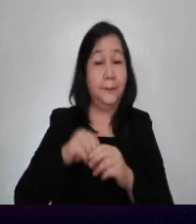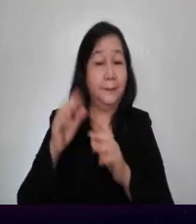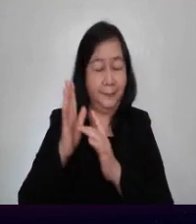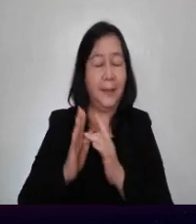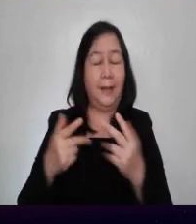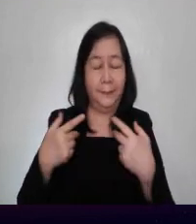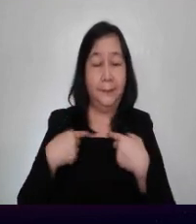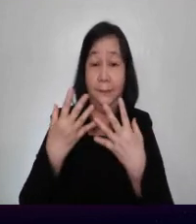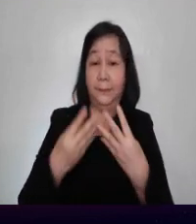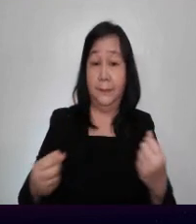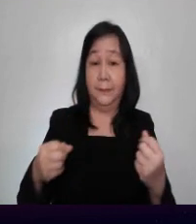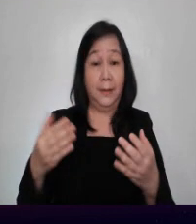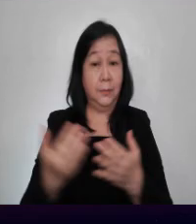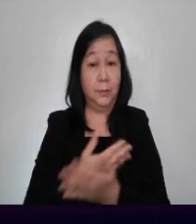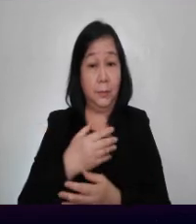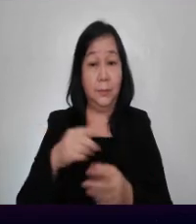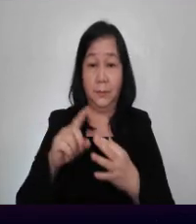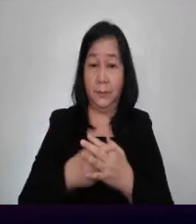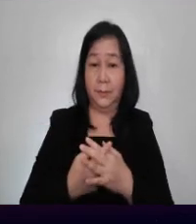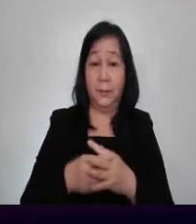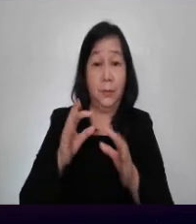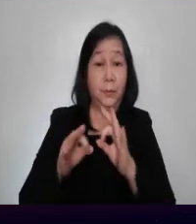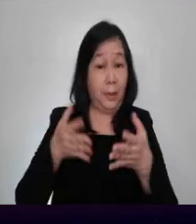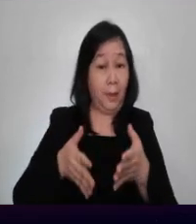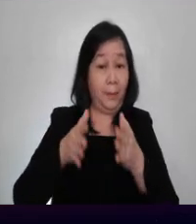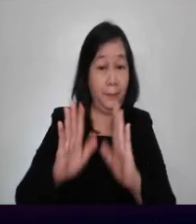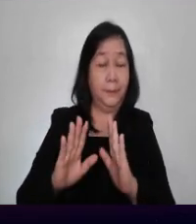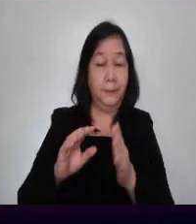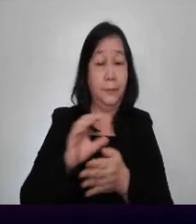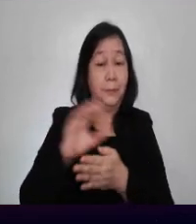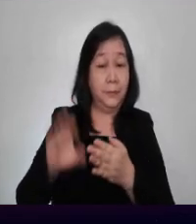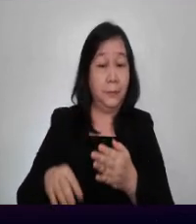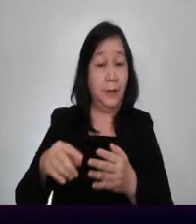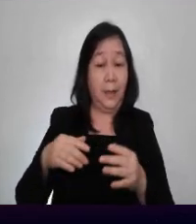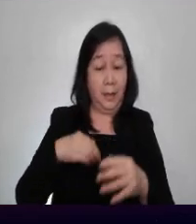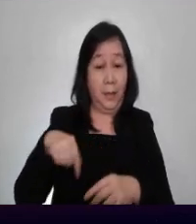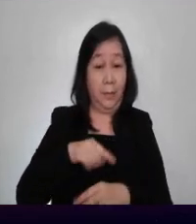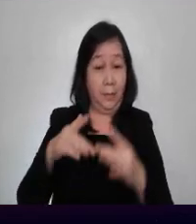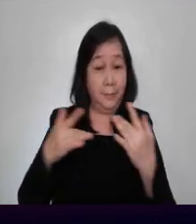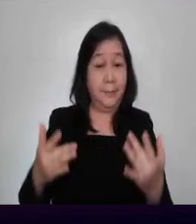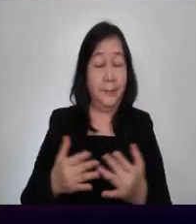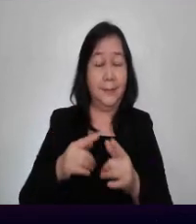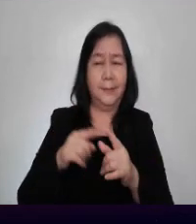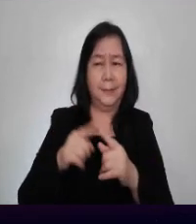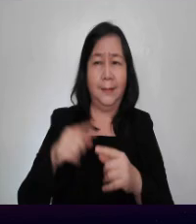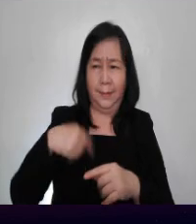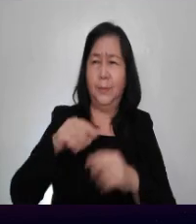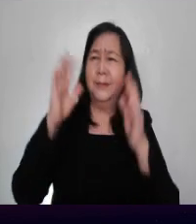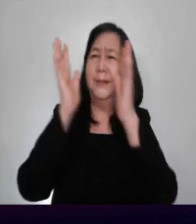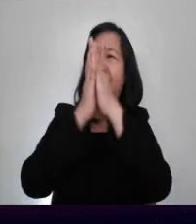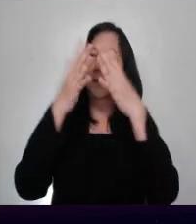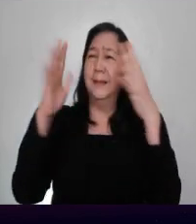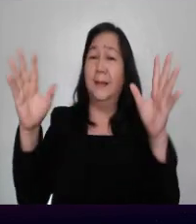kagalingan at bagong simula. Kapag hinayaan natin siyang buuin muli ang ating puso, tayo ay magliliwanag